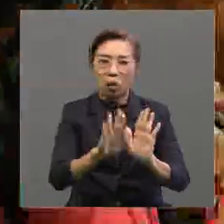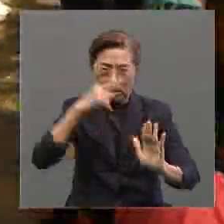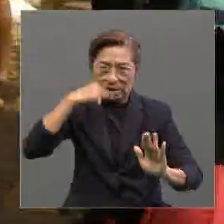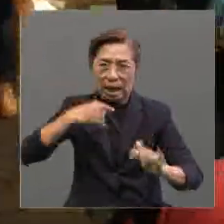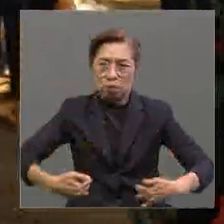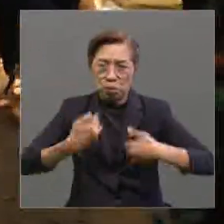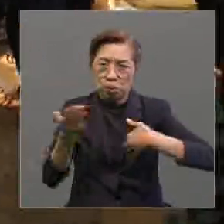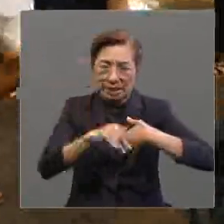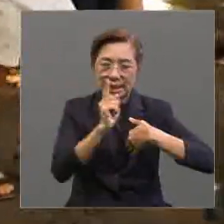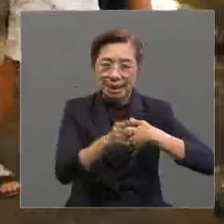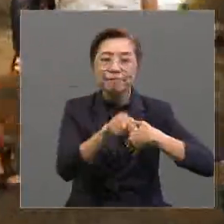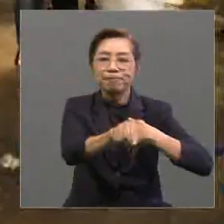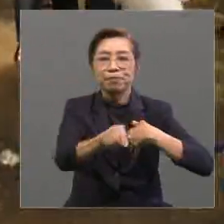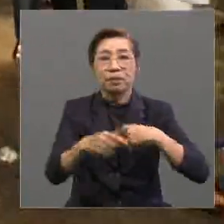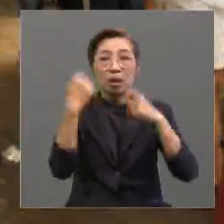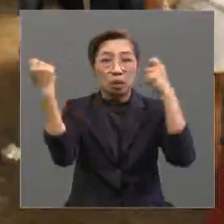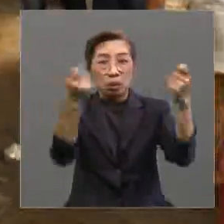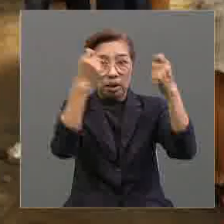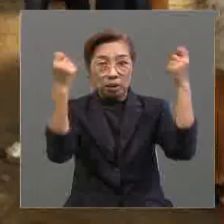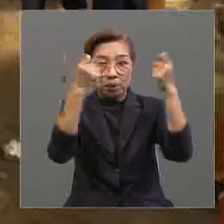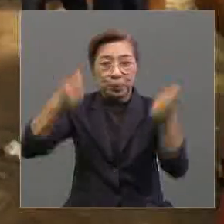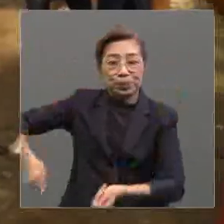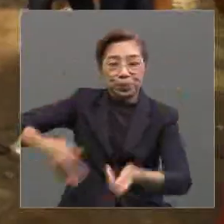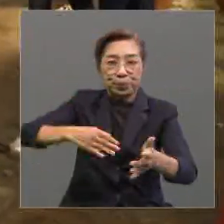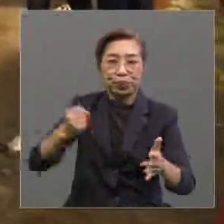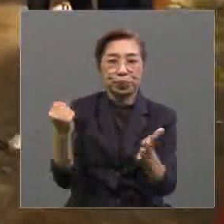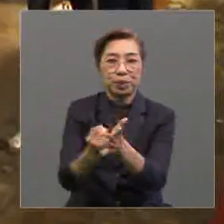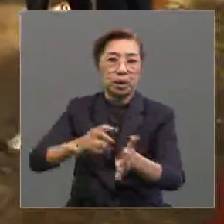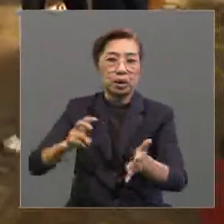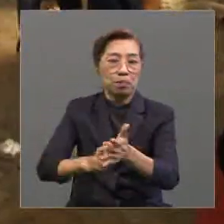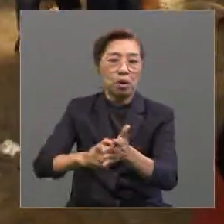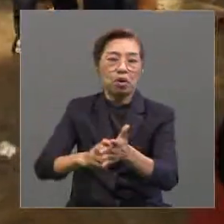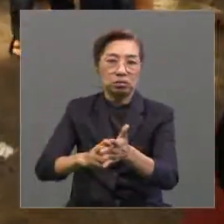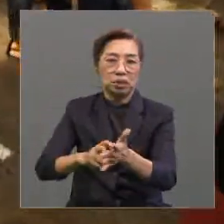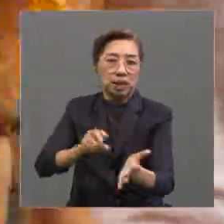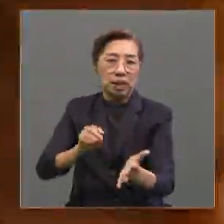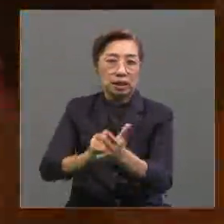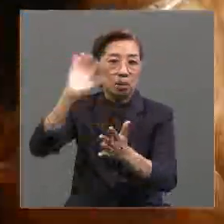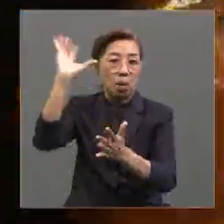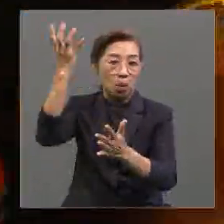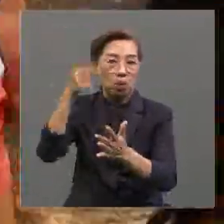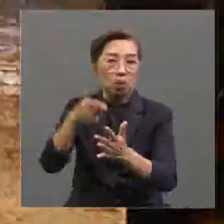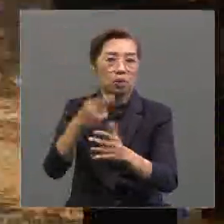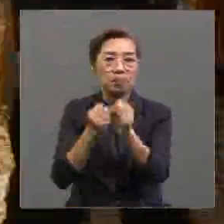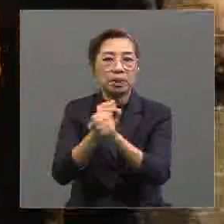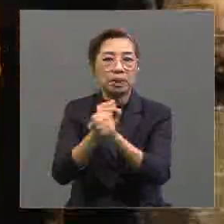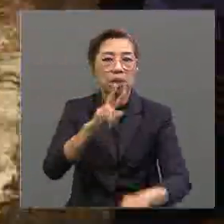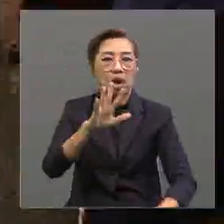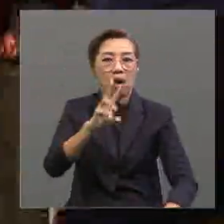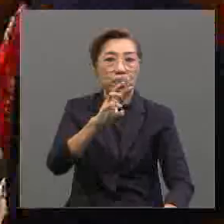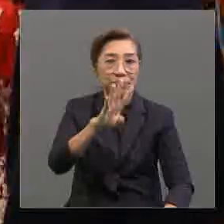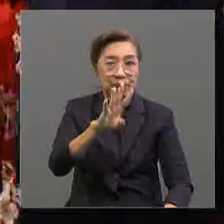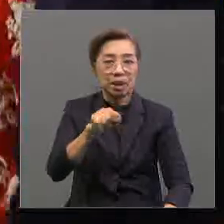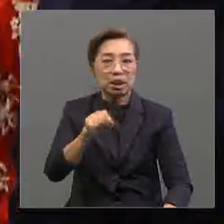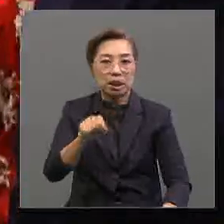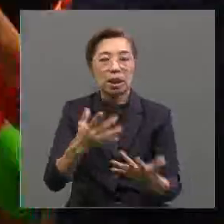รับการทึทะเบียนเป็นมรดกภูมิปัญญาทางวัฒนธรรมของชาติประจำปี 2554และองค์การยูเนสโกก็ขึ้นทะเบียนเป็น